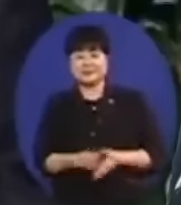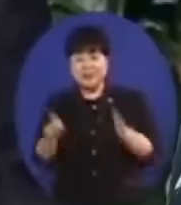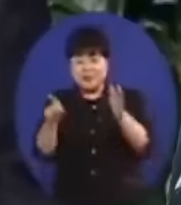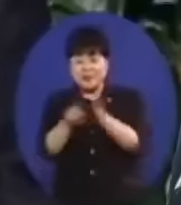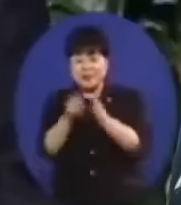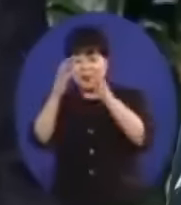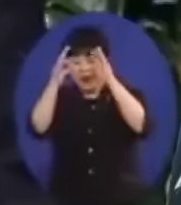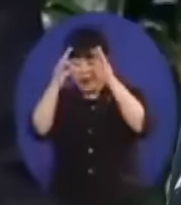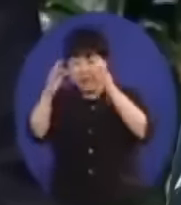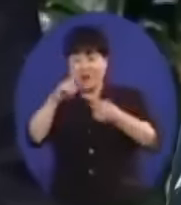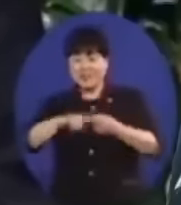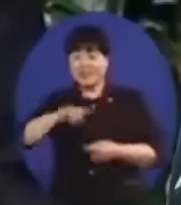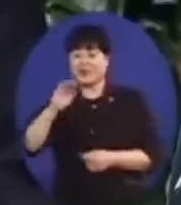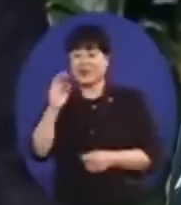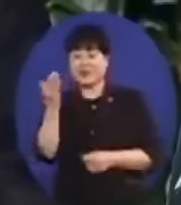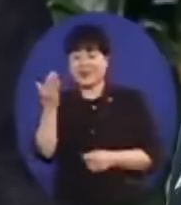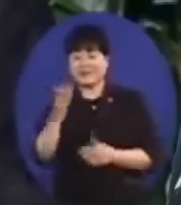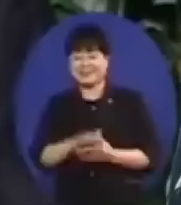믿고 바라보면 그대로 됩니다.